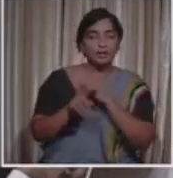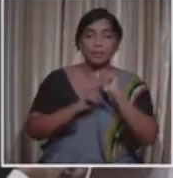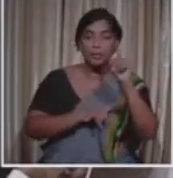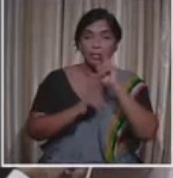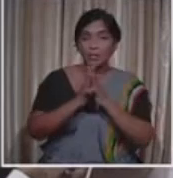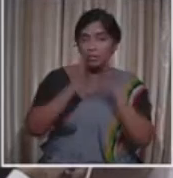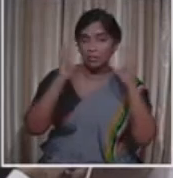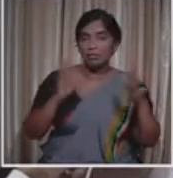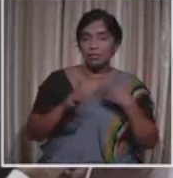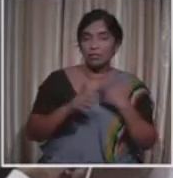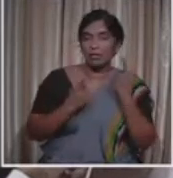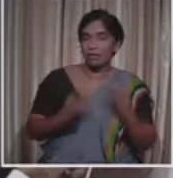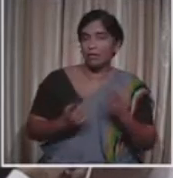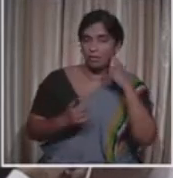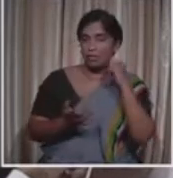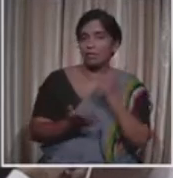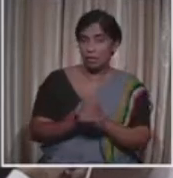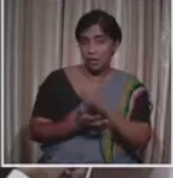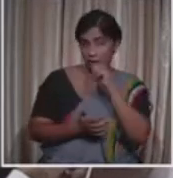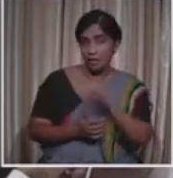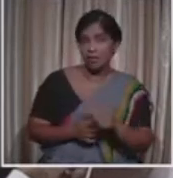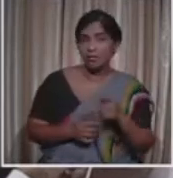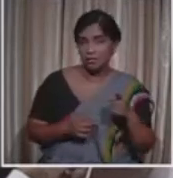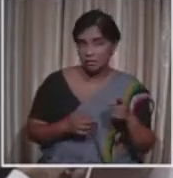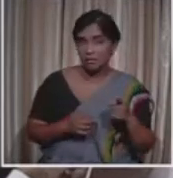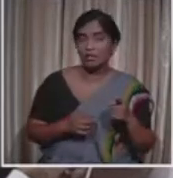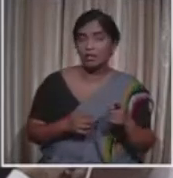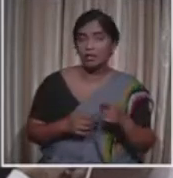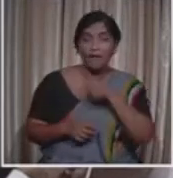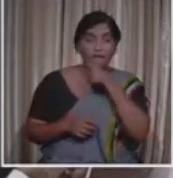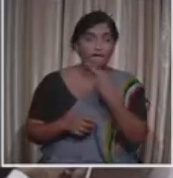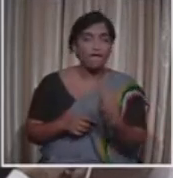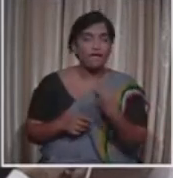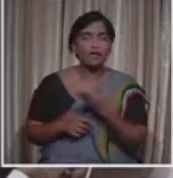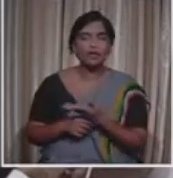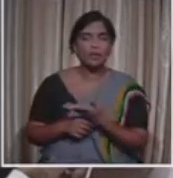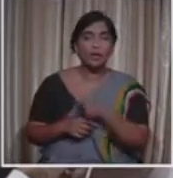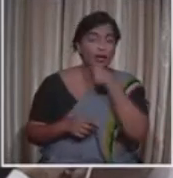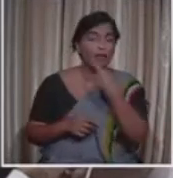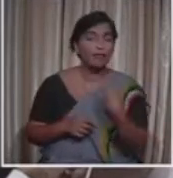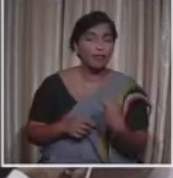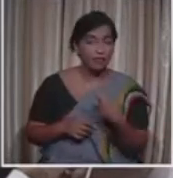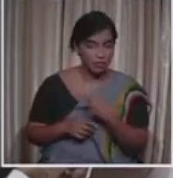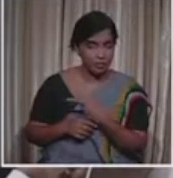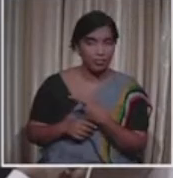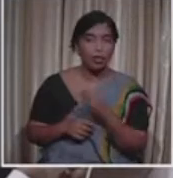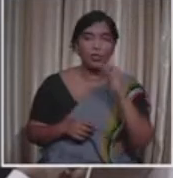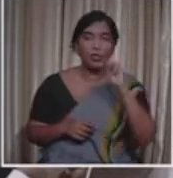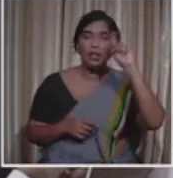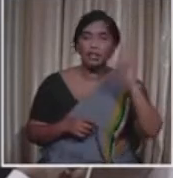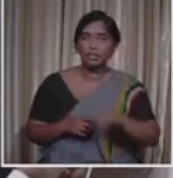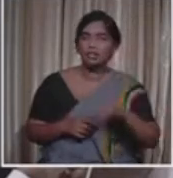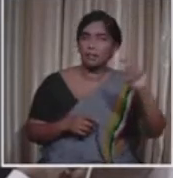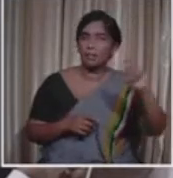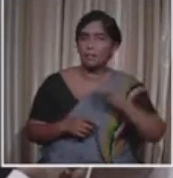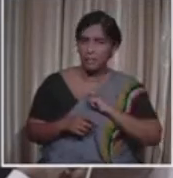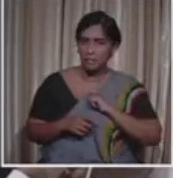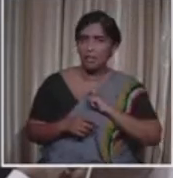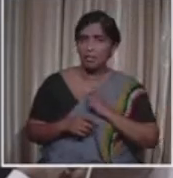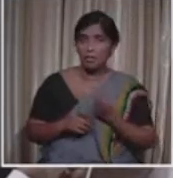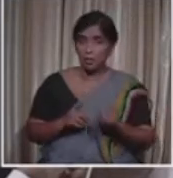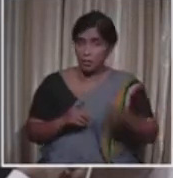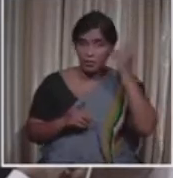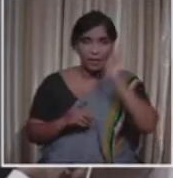කොච්චර අපි දන්නා ඉන්නවද? ඒක නේද ඇත්ත කතාව. මේ විශ්‍රාම වැටුප මොකද්ද? මේ විශ්‍රාම වැටුප රුපියල් 30000යි ලැබෙන්නේ. මහ දෙයක්